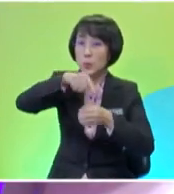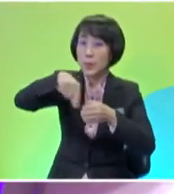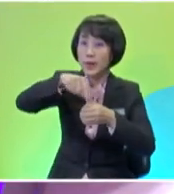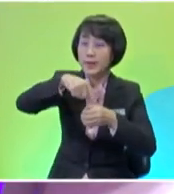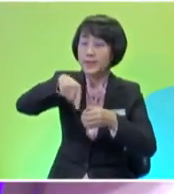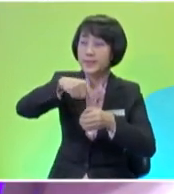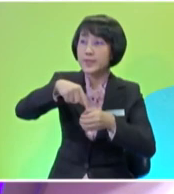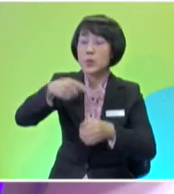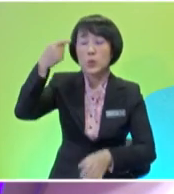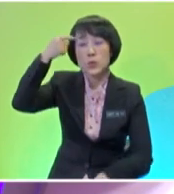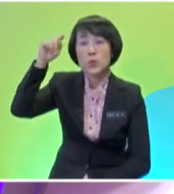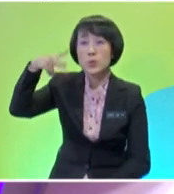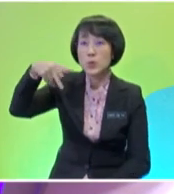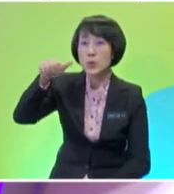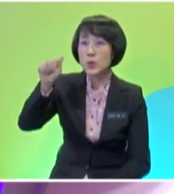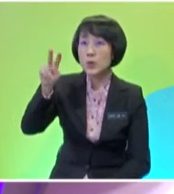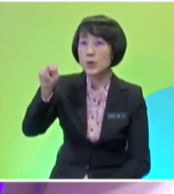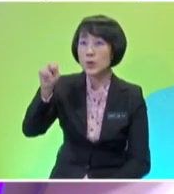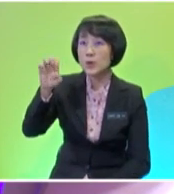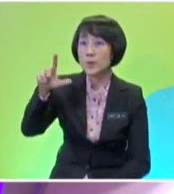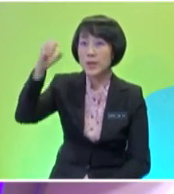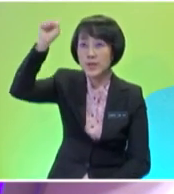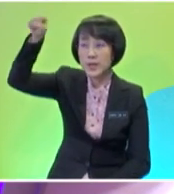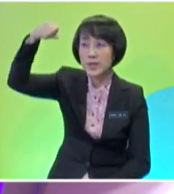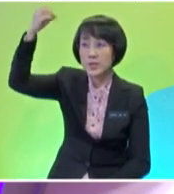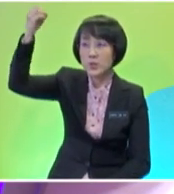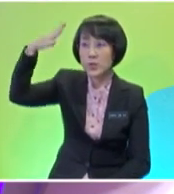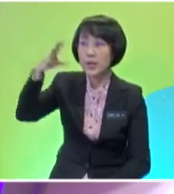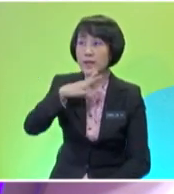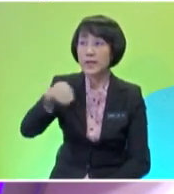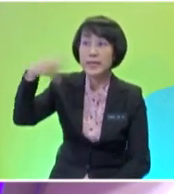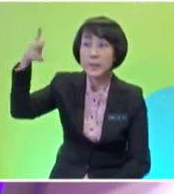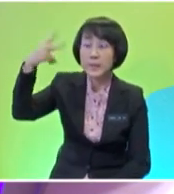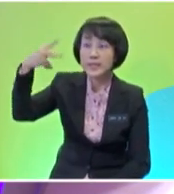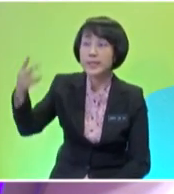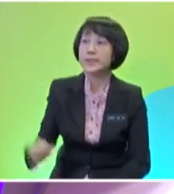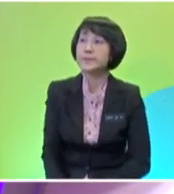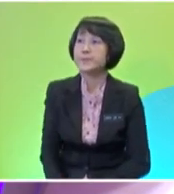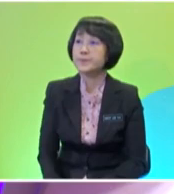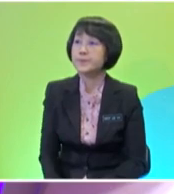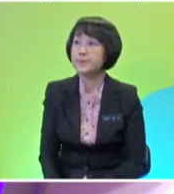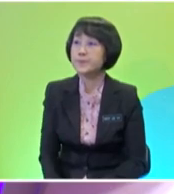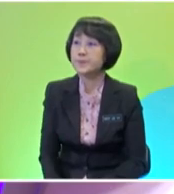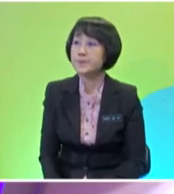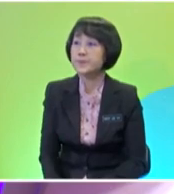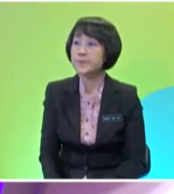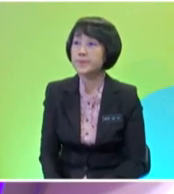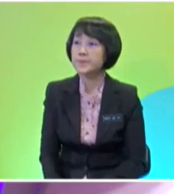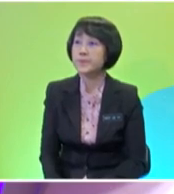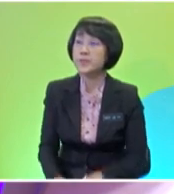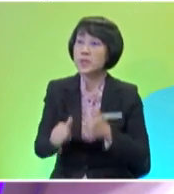panel solar dan juga kipas ni. Okey, kipas ni macam mana kita nak buat tebuk? Okey, senang saja. Okey, sama ada kita tebuk ikut pada saiz depan